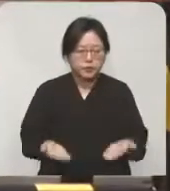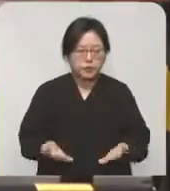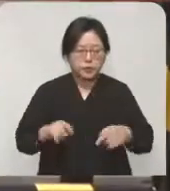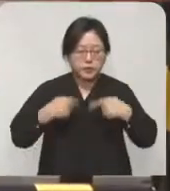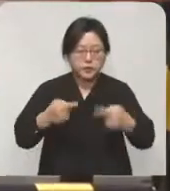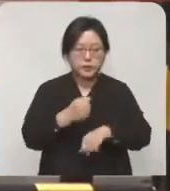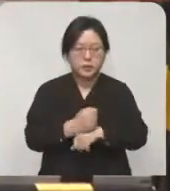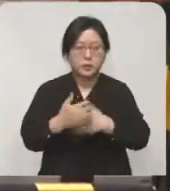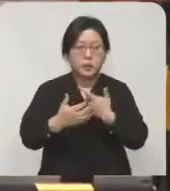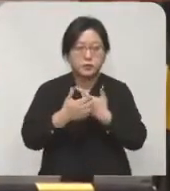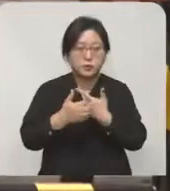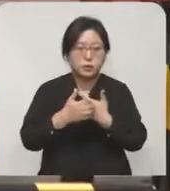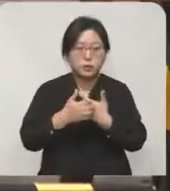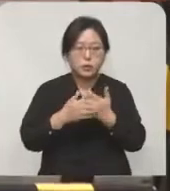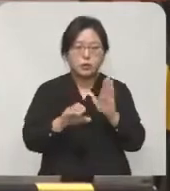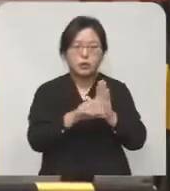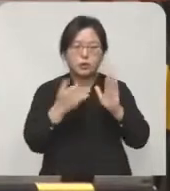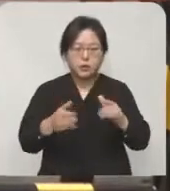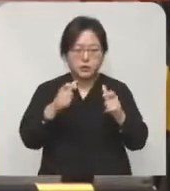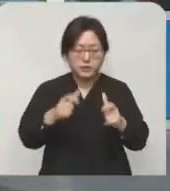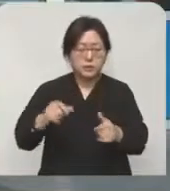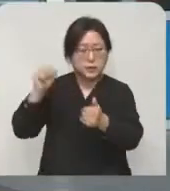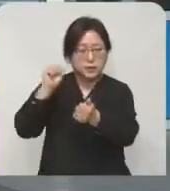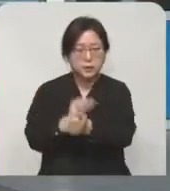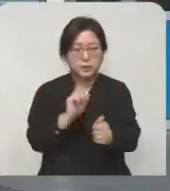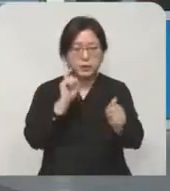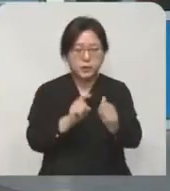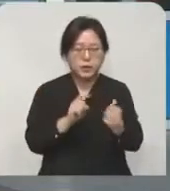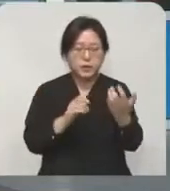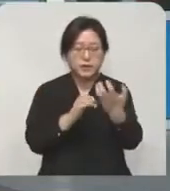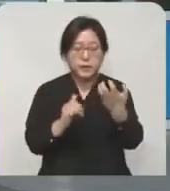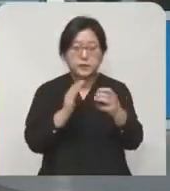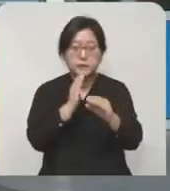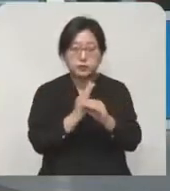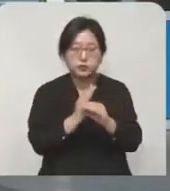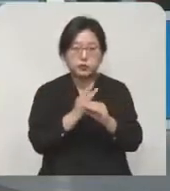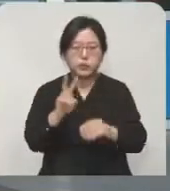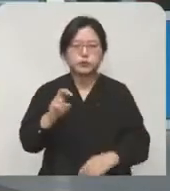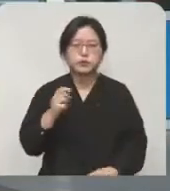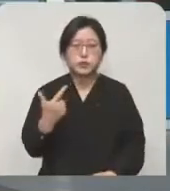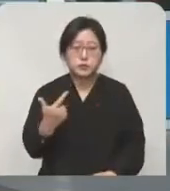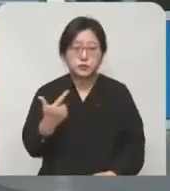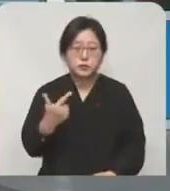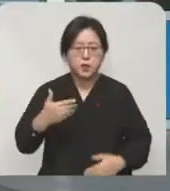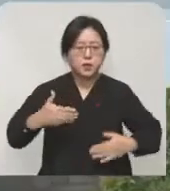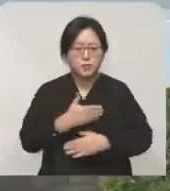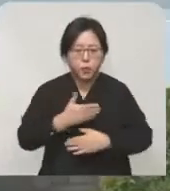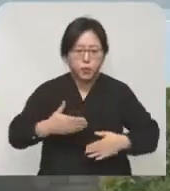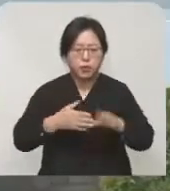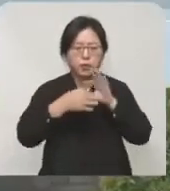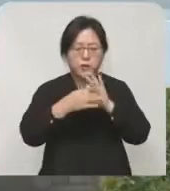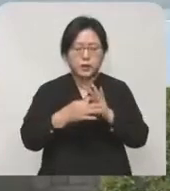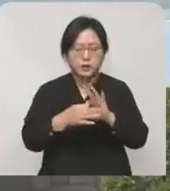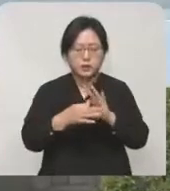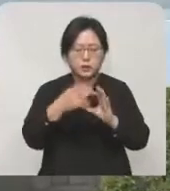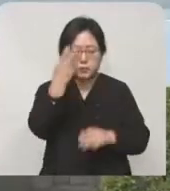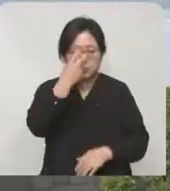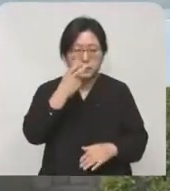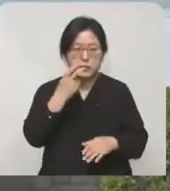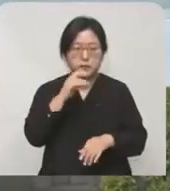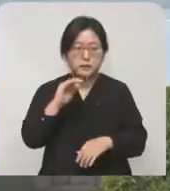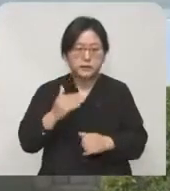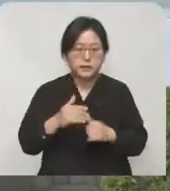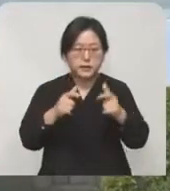씨는 이달 들어 콜은 알고 지적하면 확진 자 8시면 가운데 26명이 목욕장 관련으로 파악되면